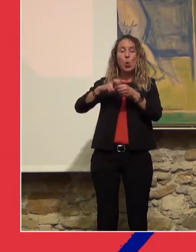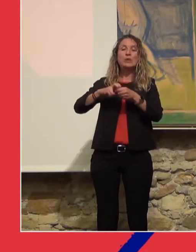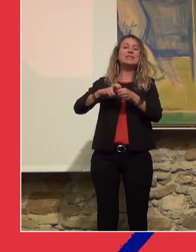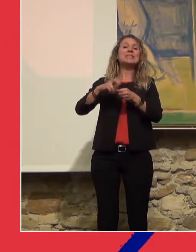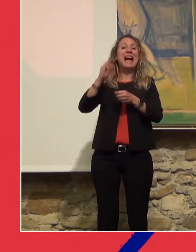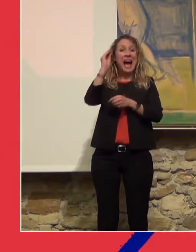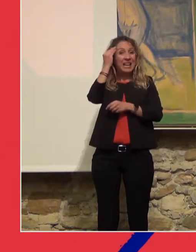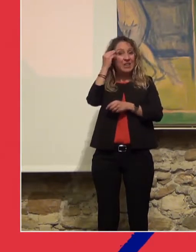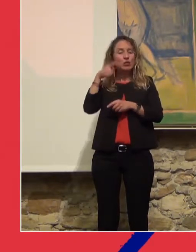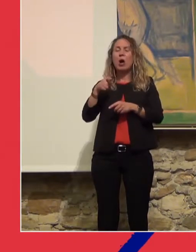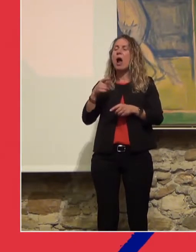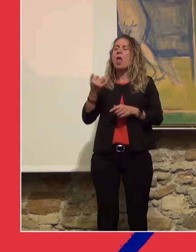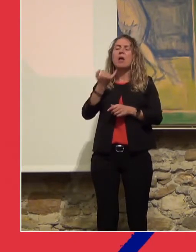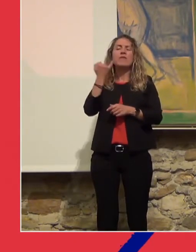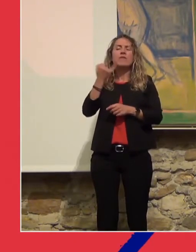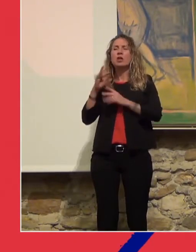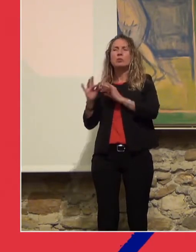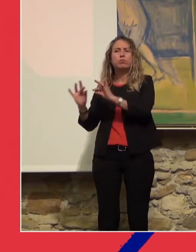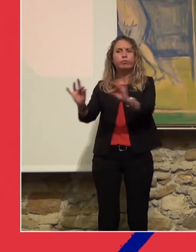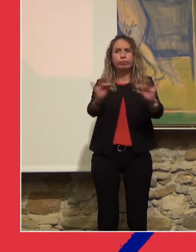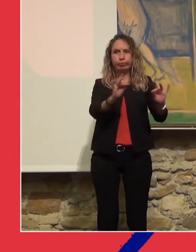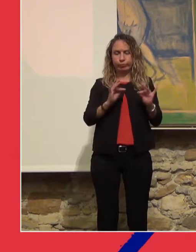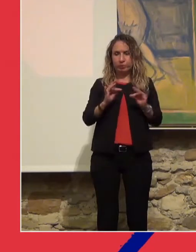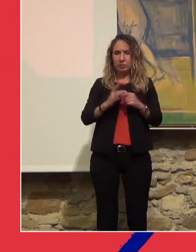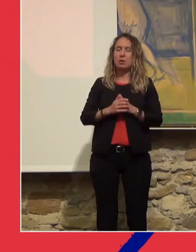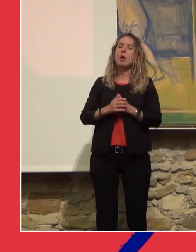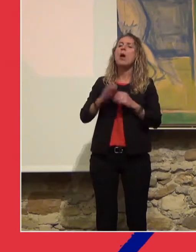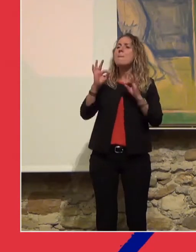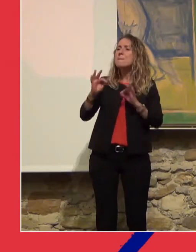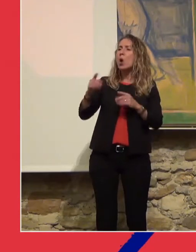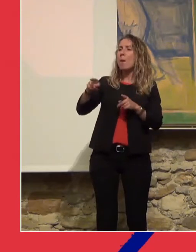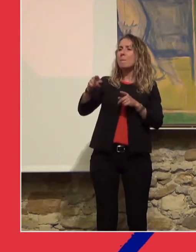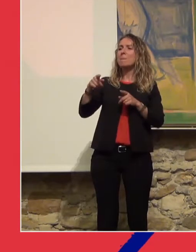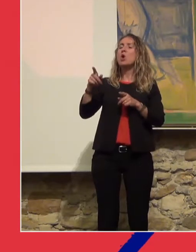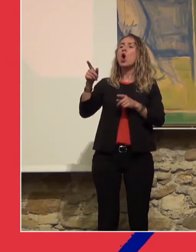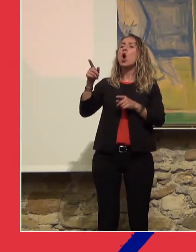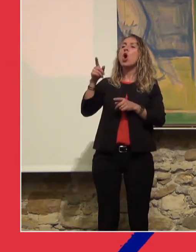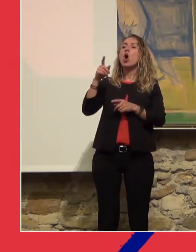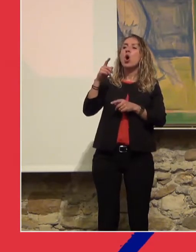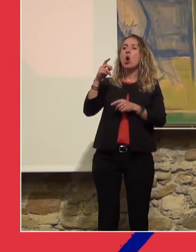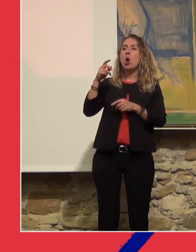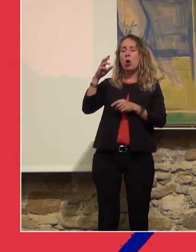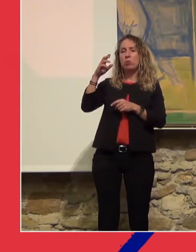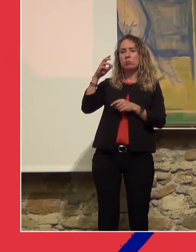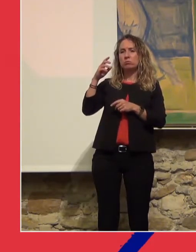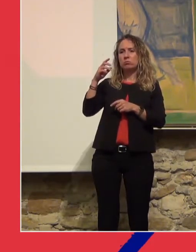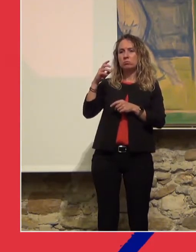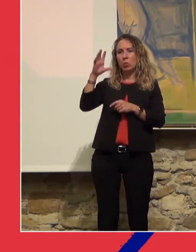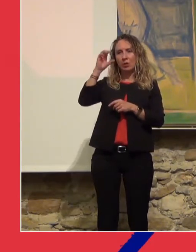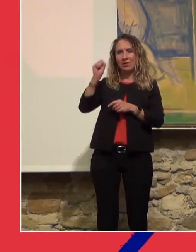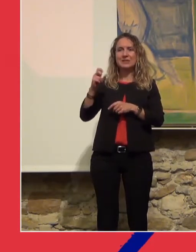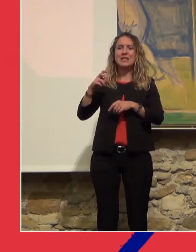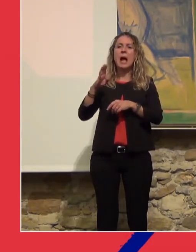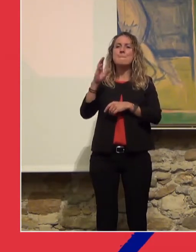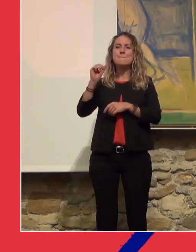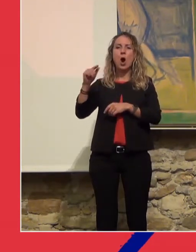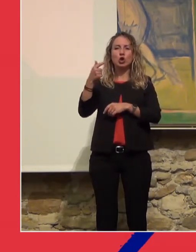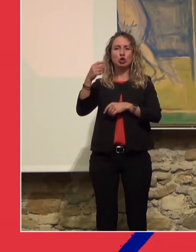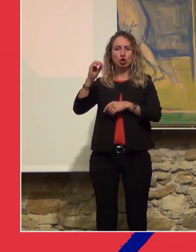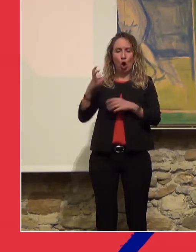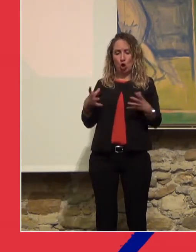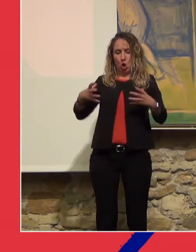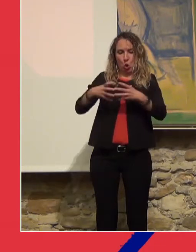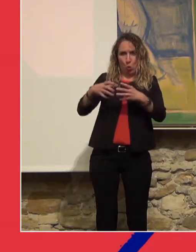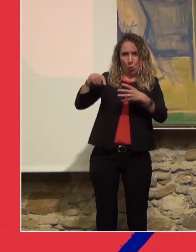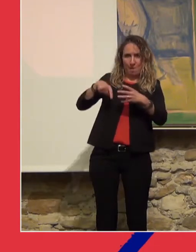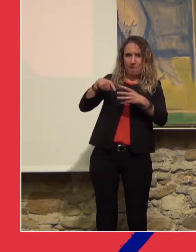quelli dell'MIT di Boston chiesero al governo degli Stati Uniti una moratoria su questi studi e il presidente